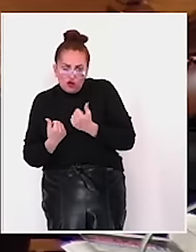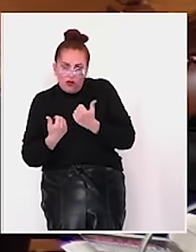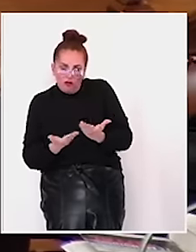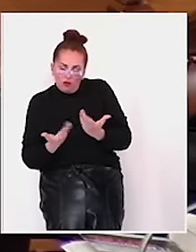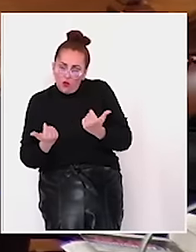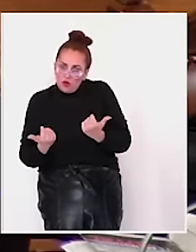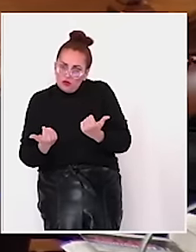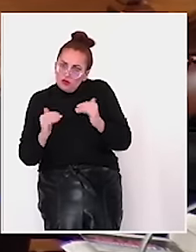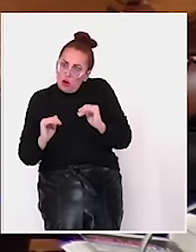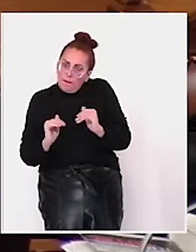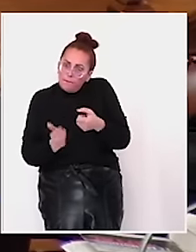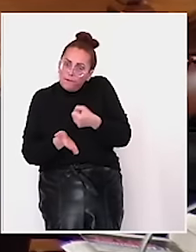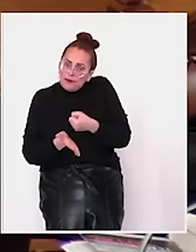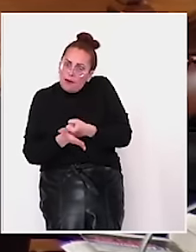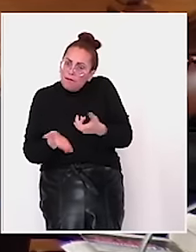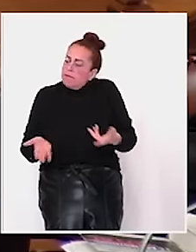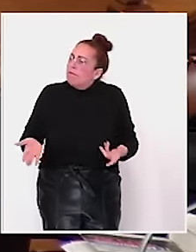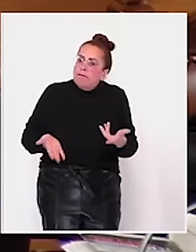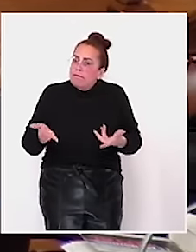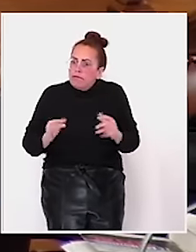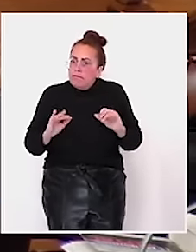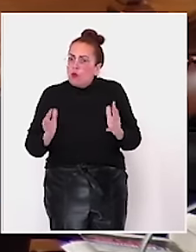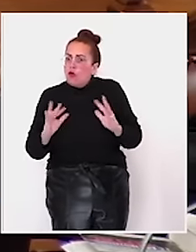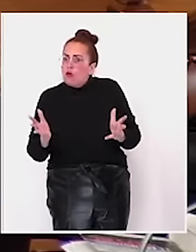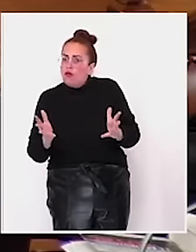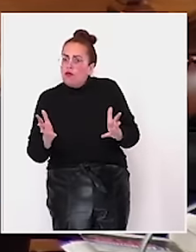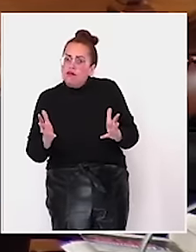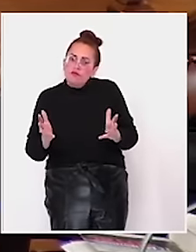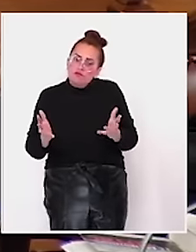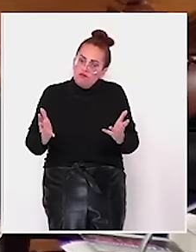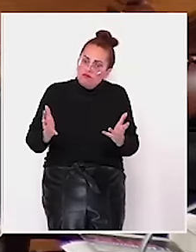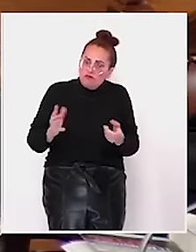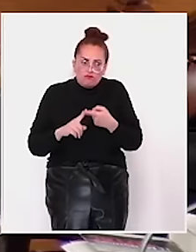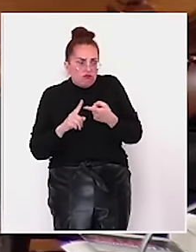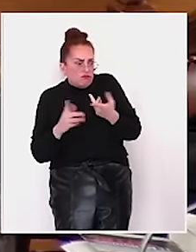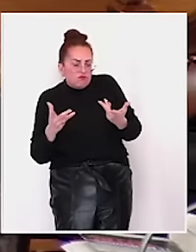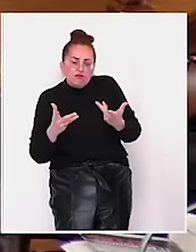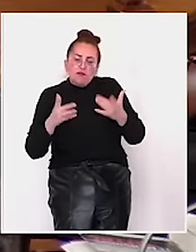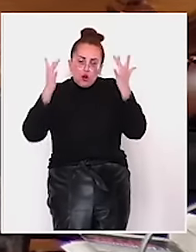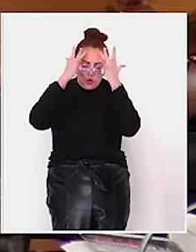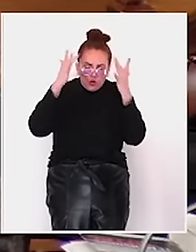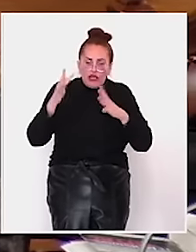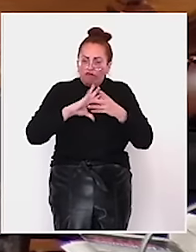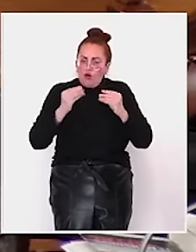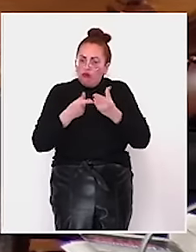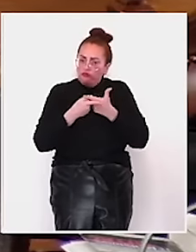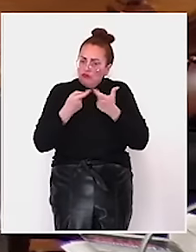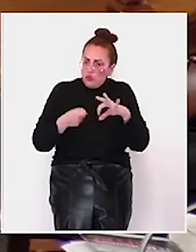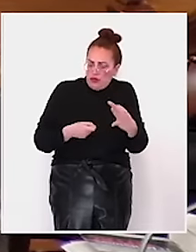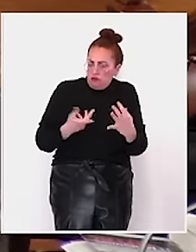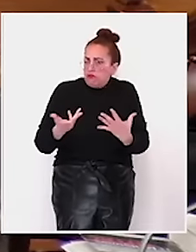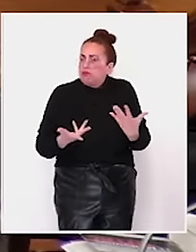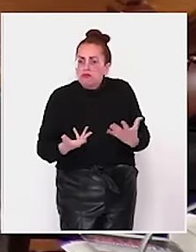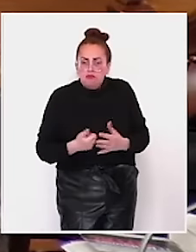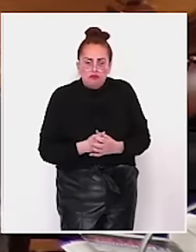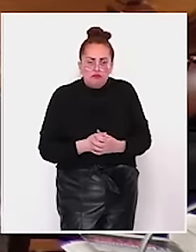on peut maintenir un minimum ce service-là, parce que c'est quand même important à côté d'autres formes de culture. Donc voilà, donc c'est bon, j'ai